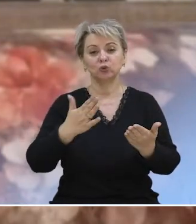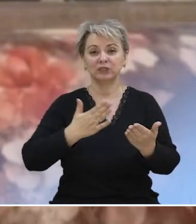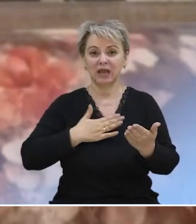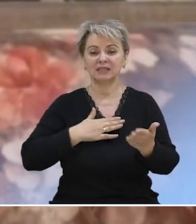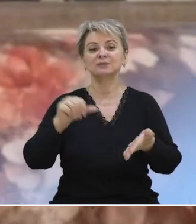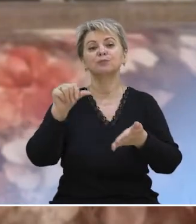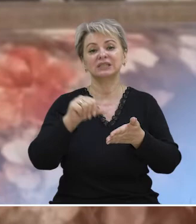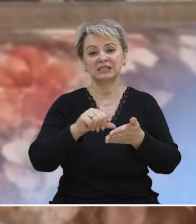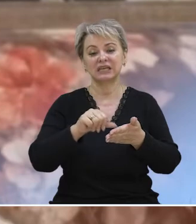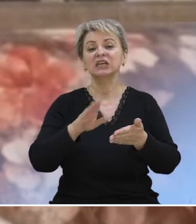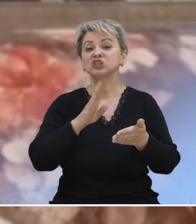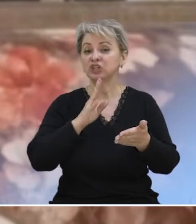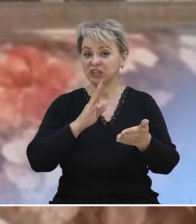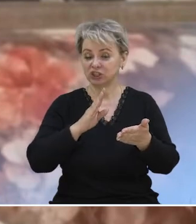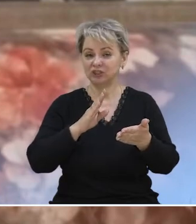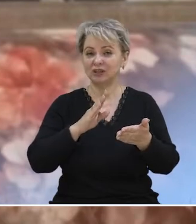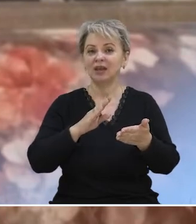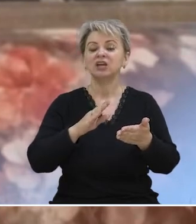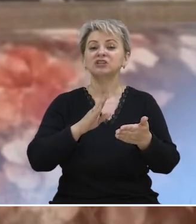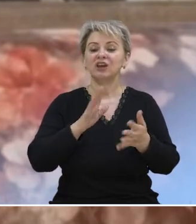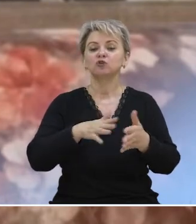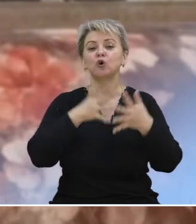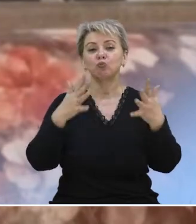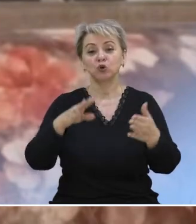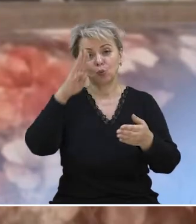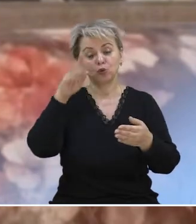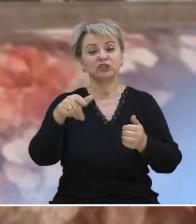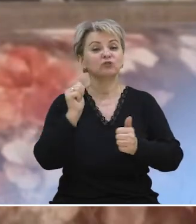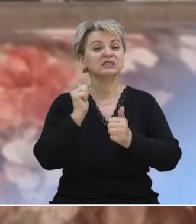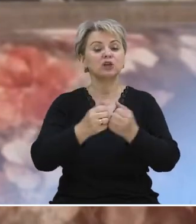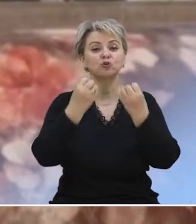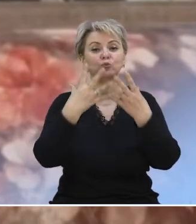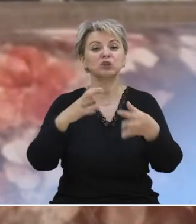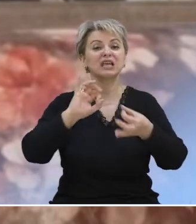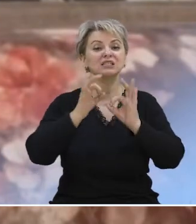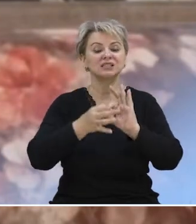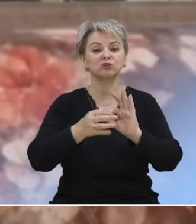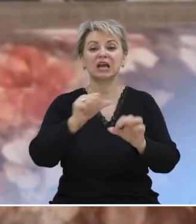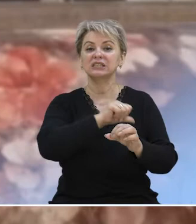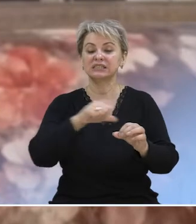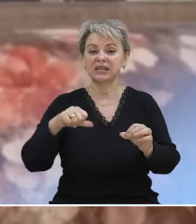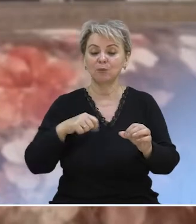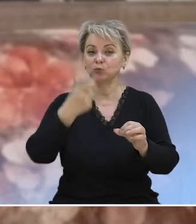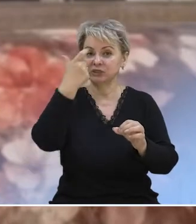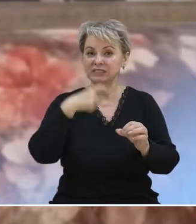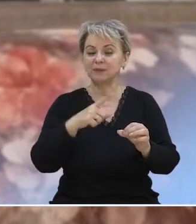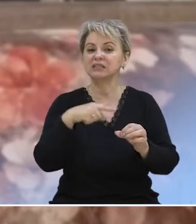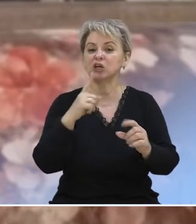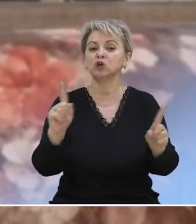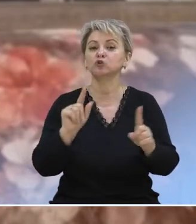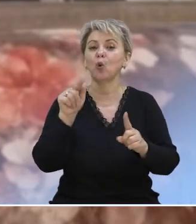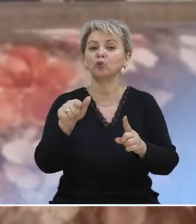у нас представительниц прекрасного пола, девушек больше. Мужчинам зачастую просто сложно самому